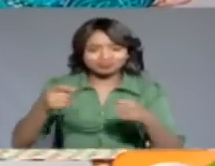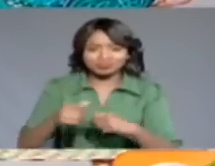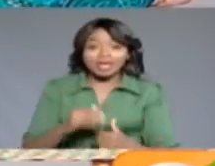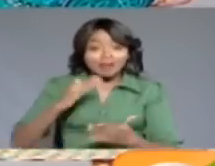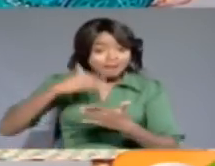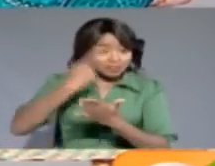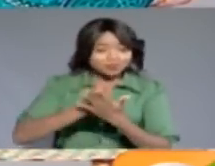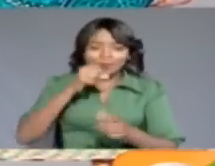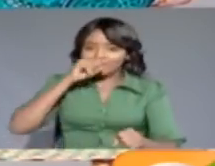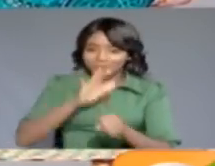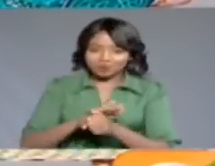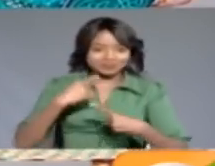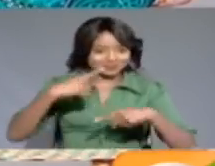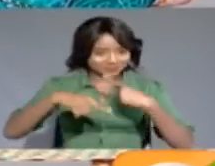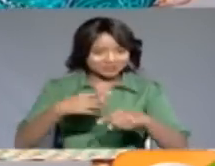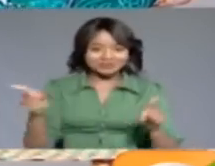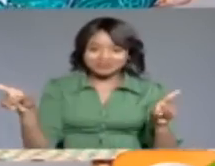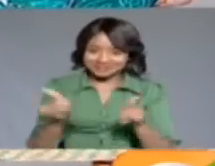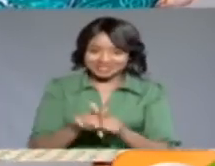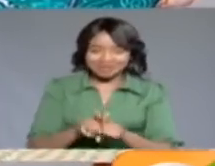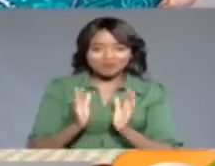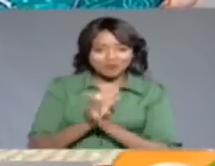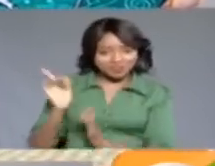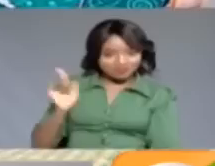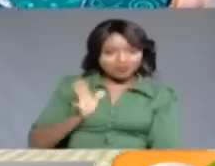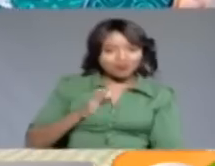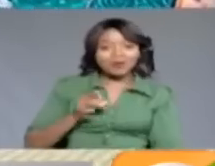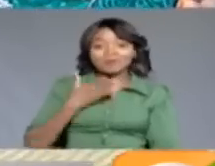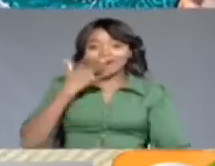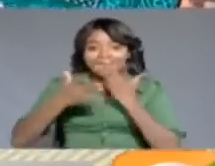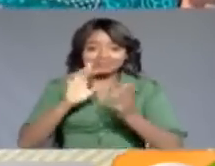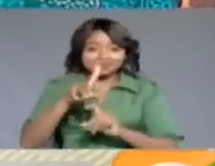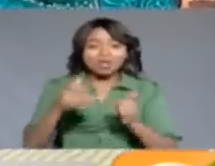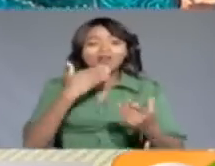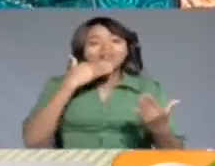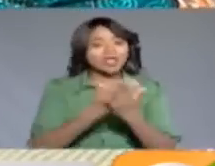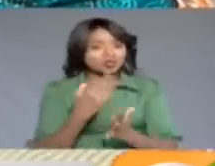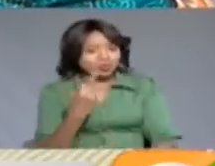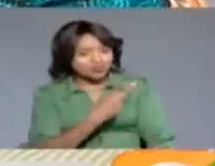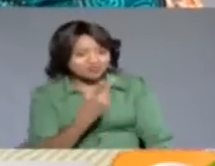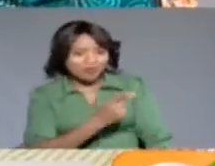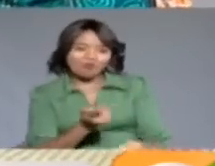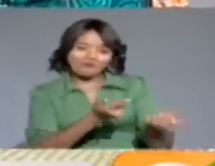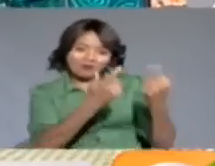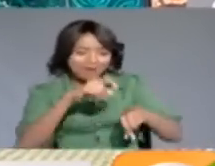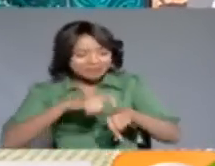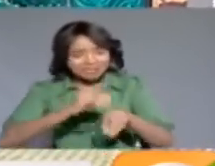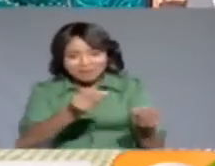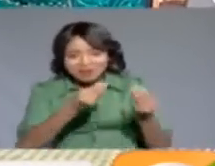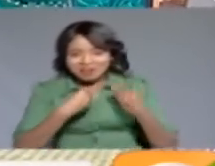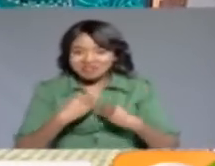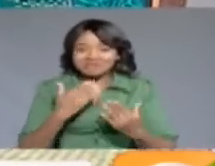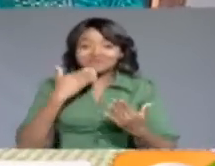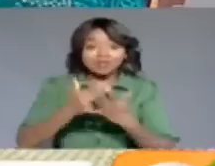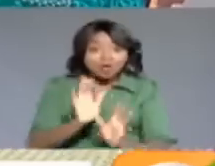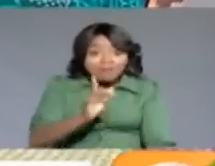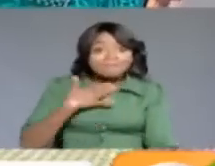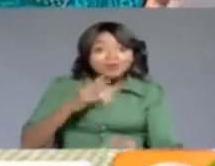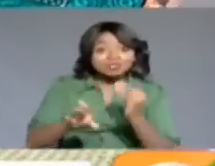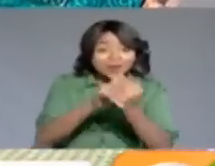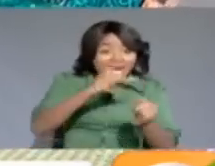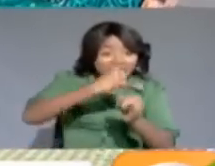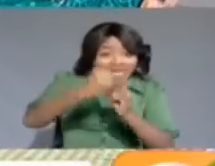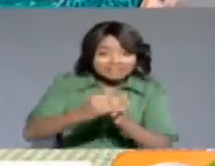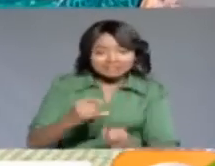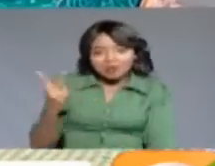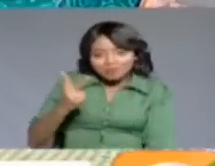ijayo tunakuahidi kwamba tutakuwa hapa na Bi Msafwari ili kuweza kuyajibu. Na washukuru Bi Msafwari na Mkala kwa muda wenu kuja hapa. Eh, niseme tu labda kwa